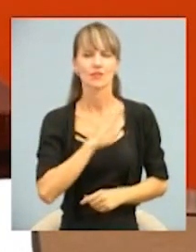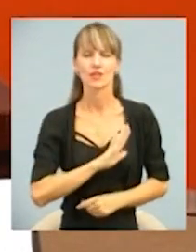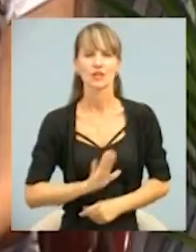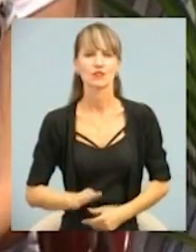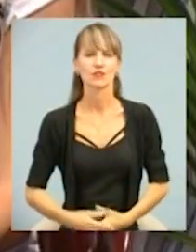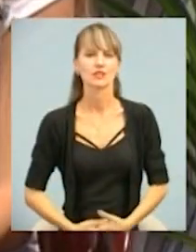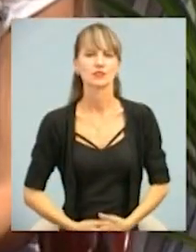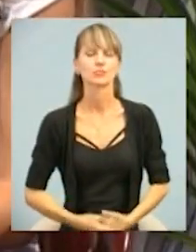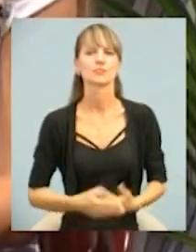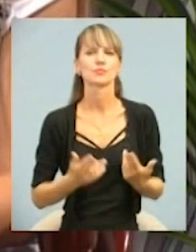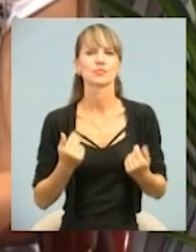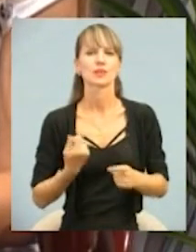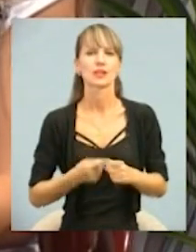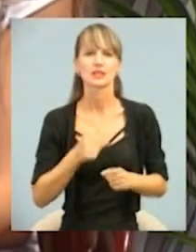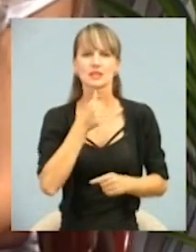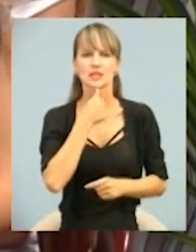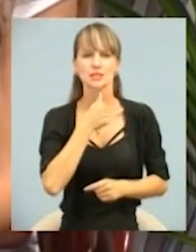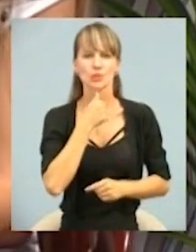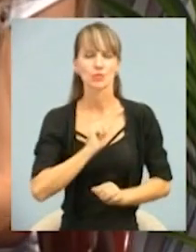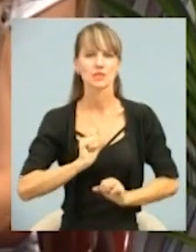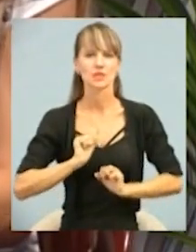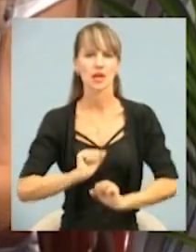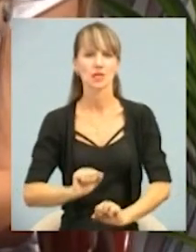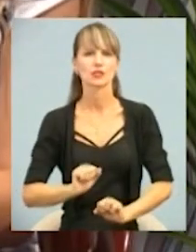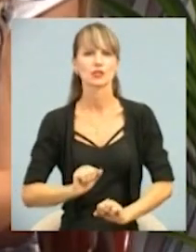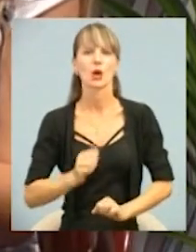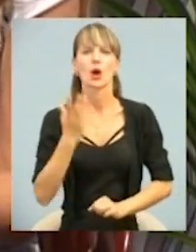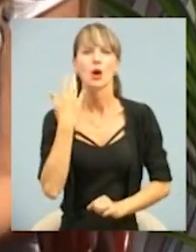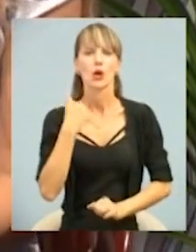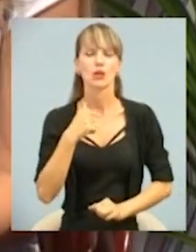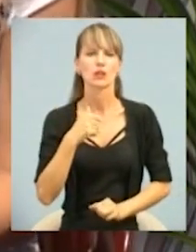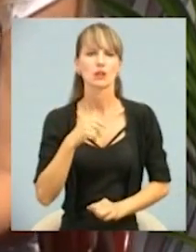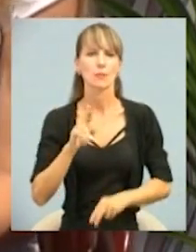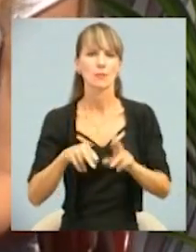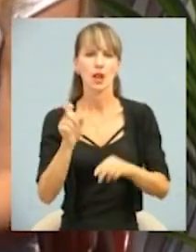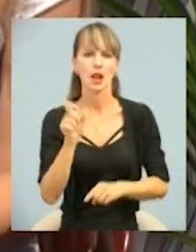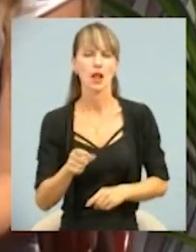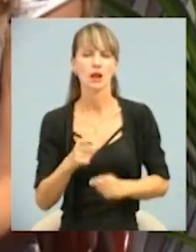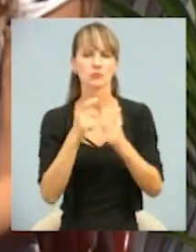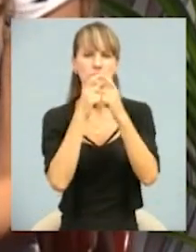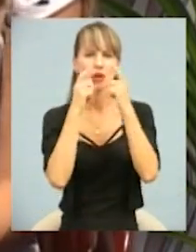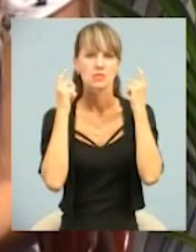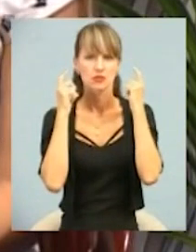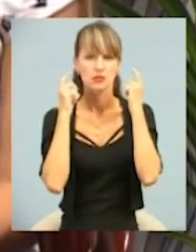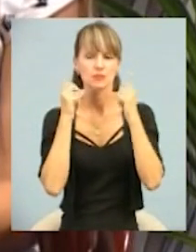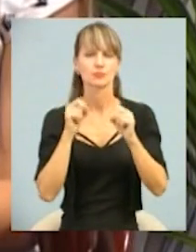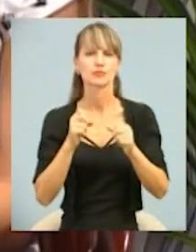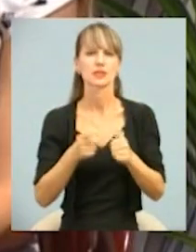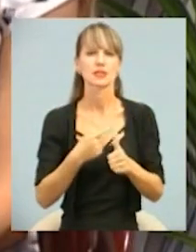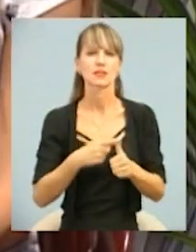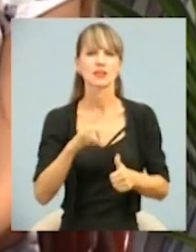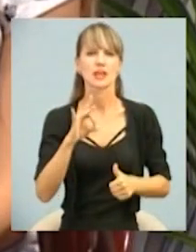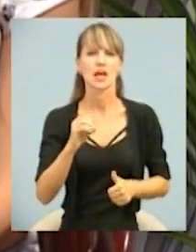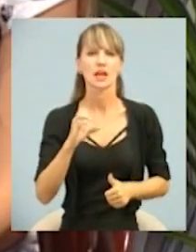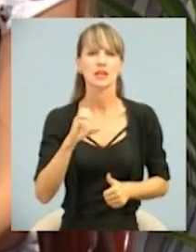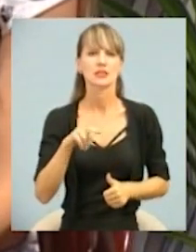відравилися. Звичайно, це засоби захисту. Тобто, коли маляр одягає, ну, таку спеціальну маску або респіратори їх ще звуть,